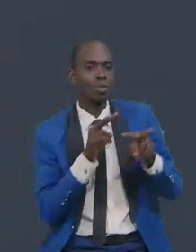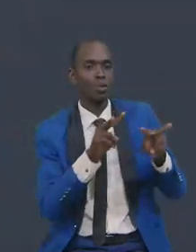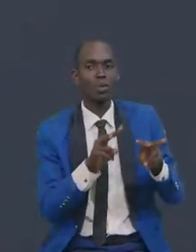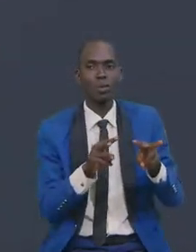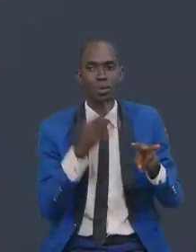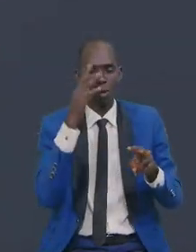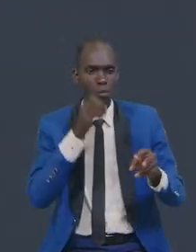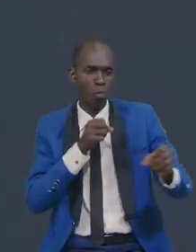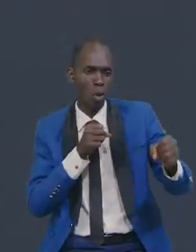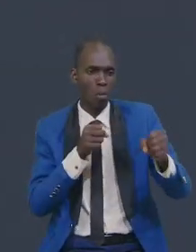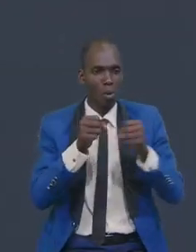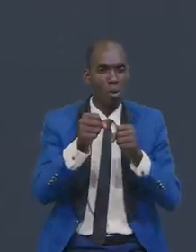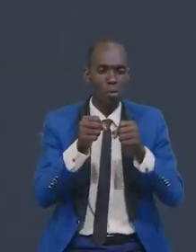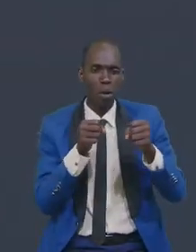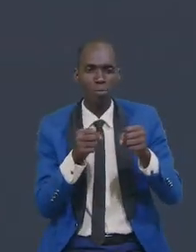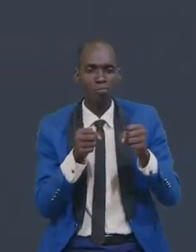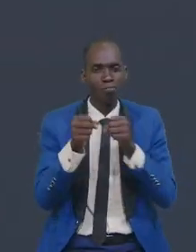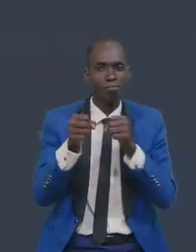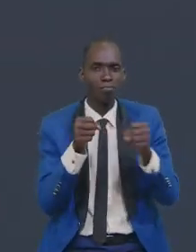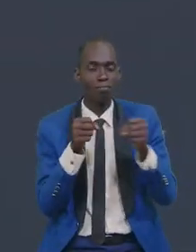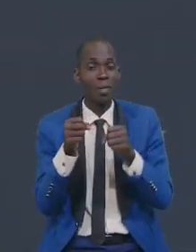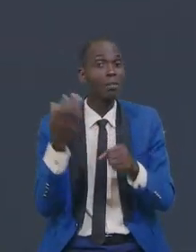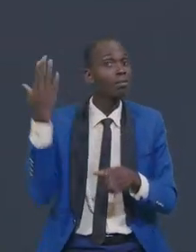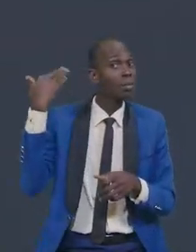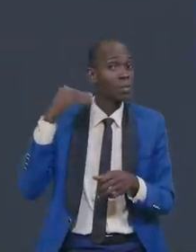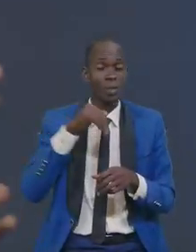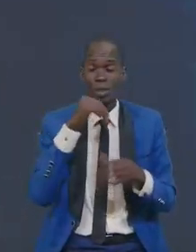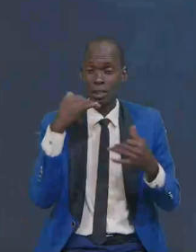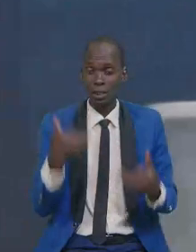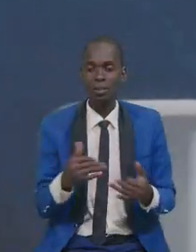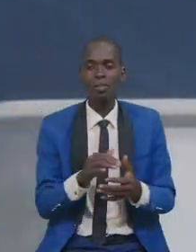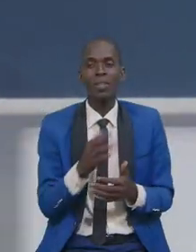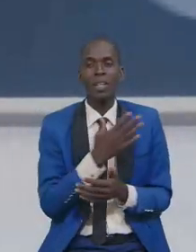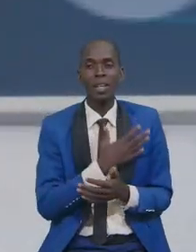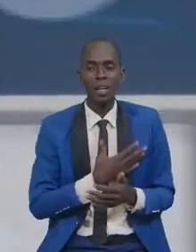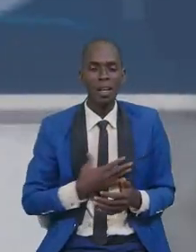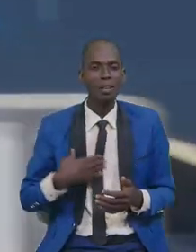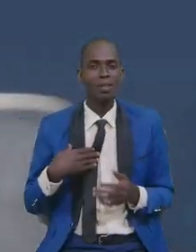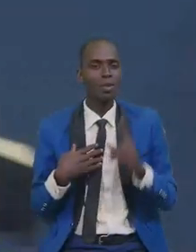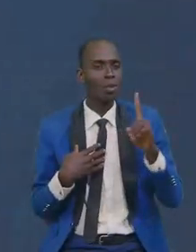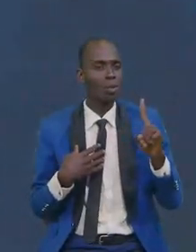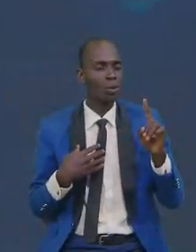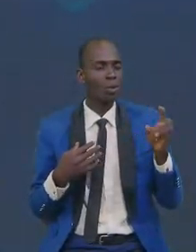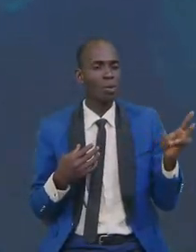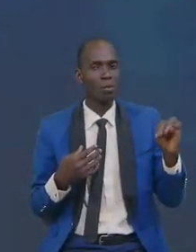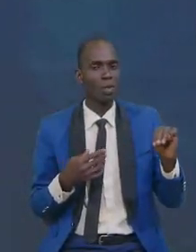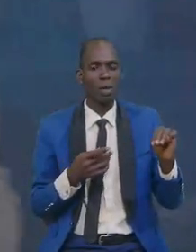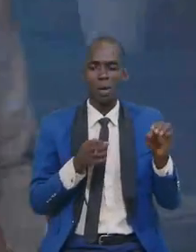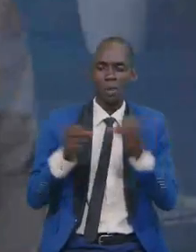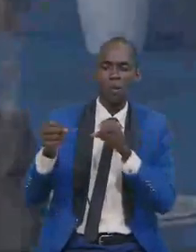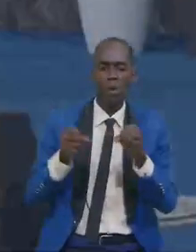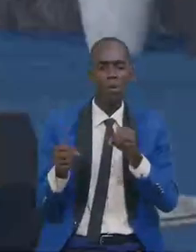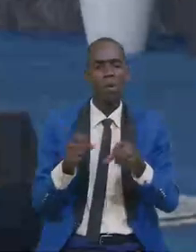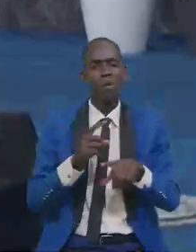Je suivais les boxeurs et ils se cognaient, se boxaient. Et l'un d'eux va